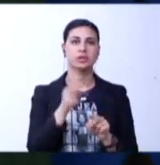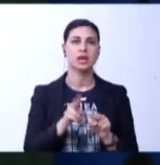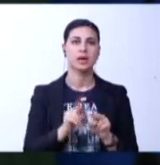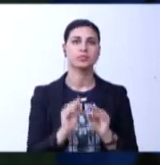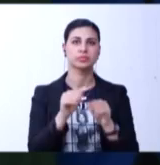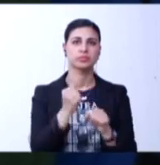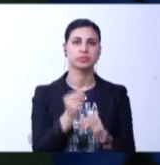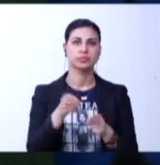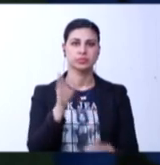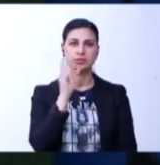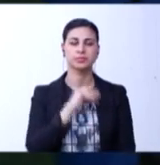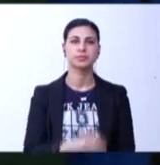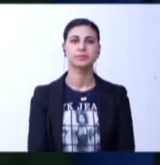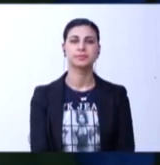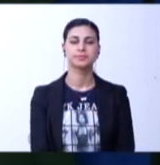სარკმლის ჩაყენება.